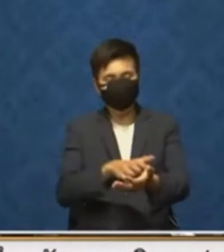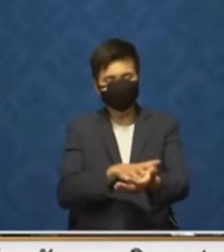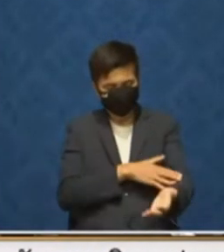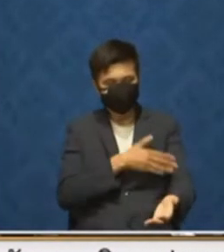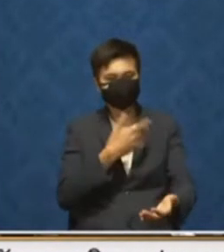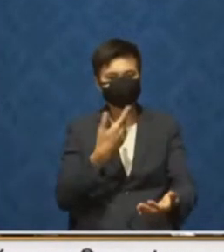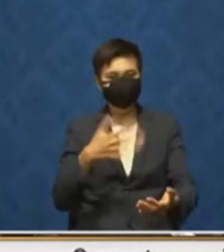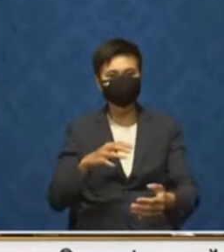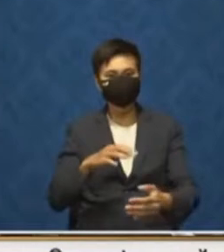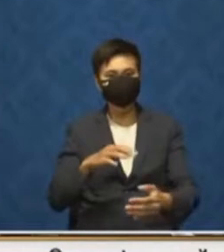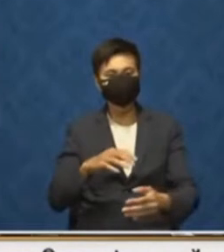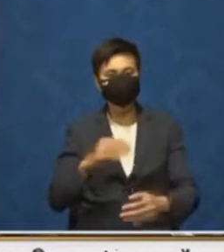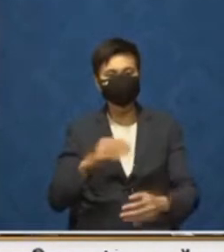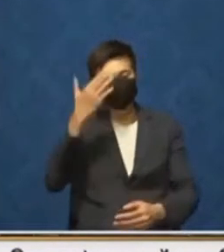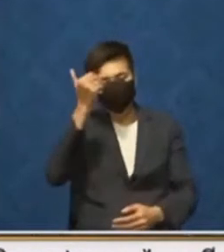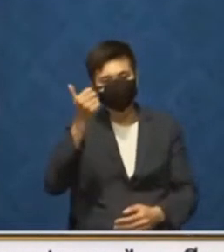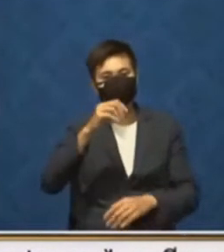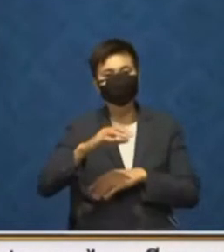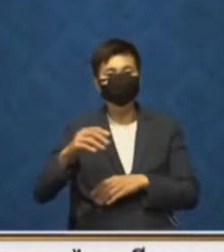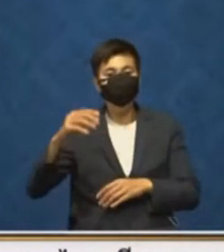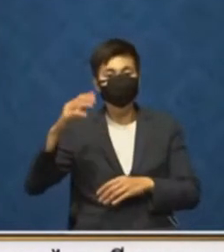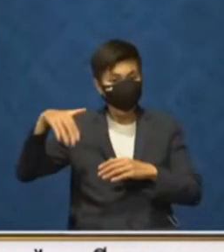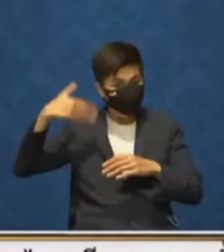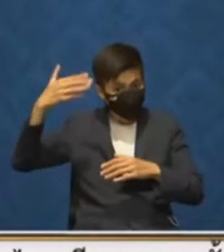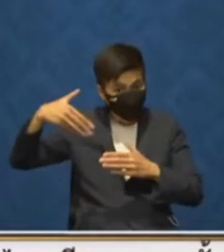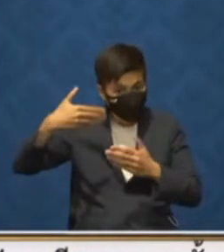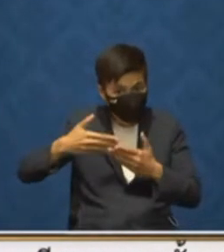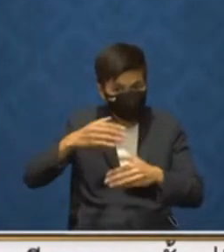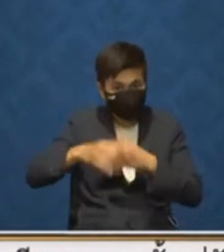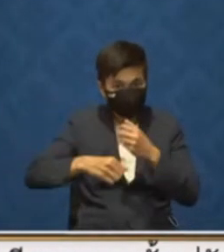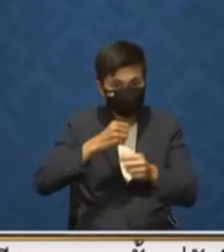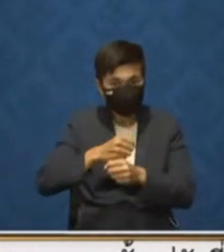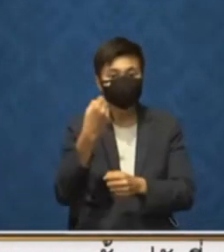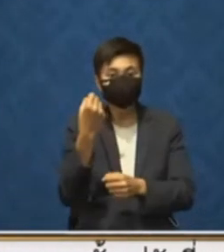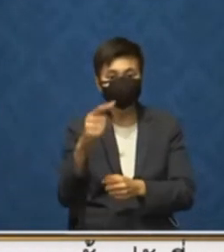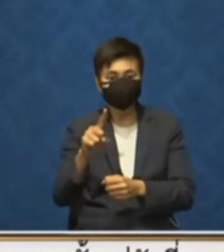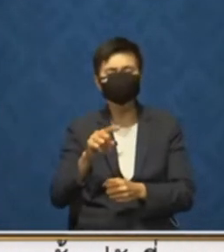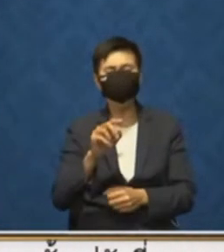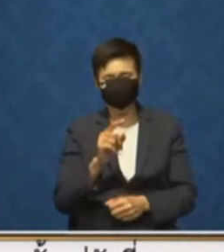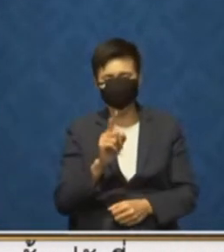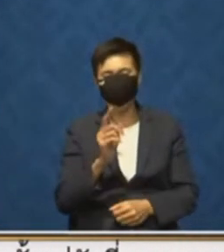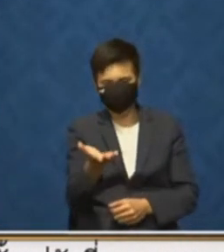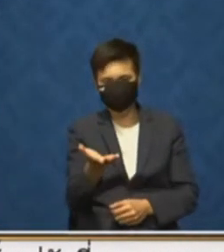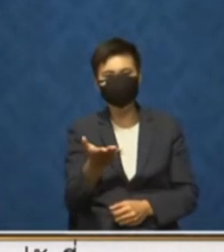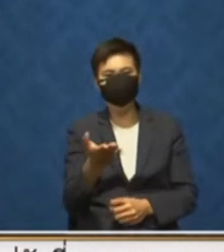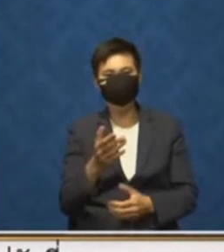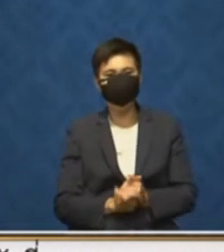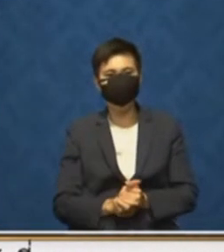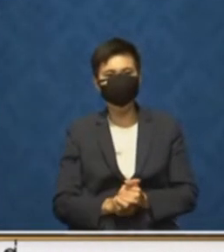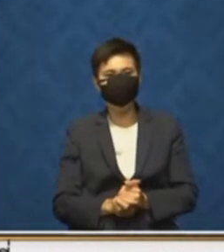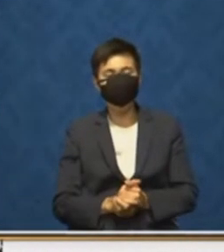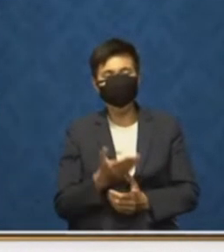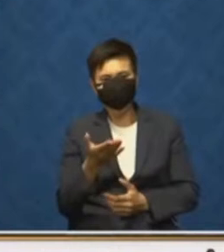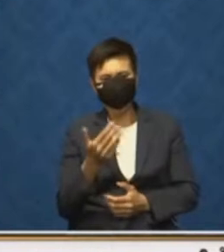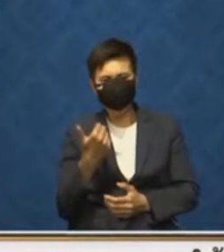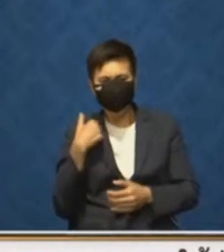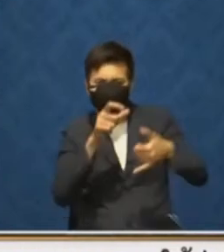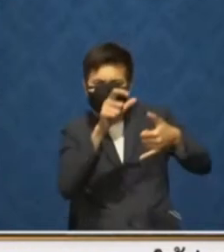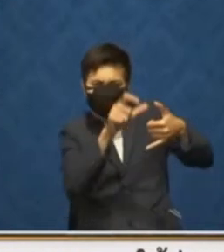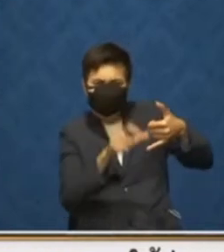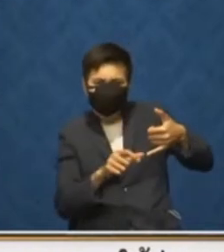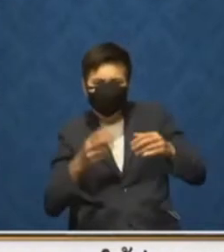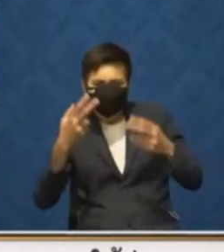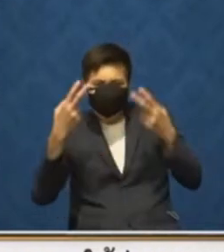กันนี้ได้ยังไงยังไม่แน่ใจอ่ะแต่ผมว่ามันก็ต้องโทษท่านเหรอครับว่าท่านพลเอกประยุทธ์เนี่ยท่านมีพฤติกรรม